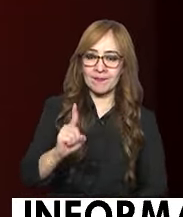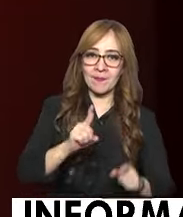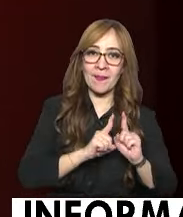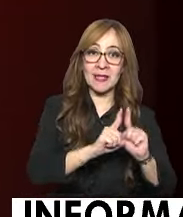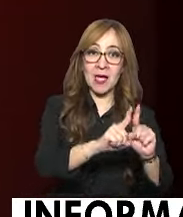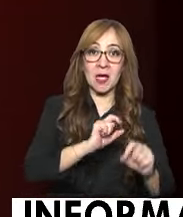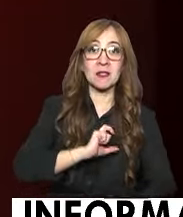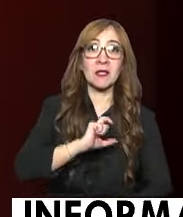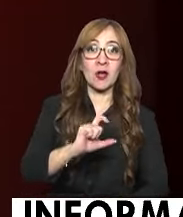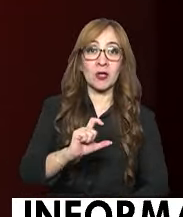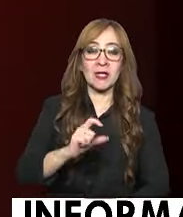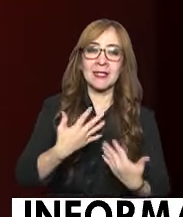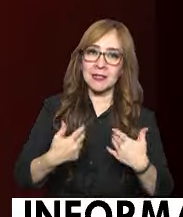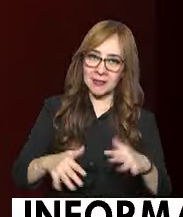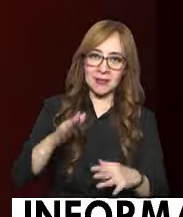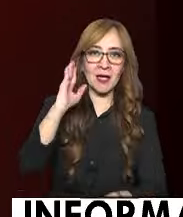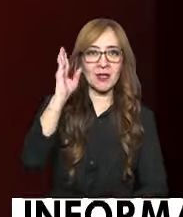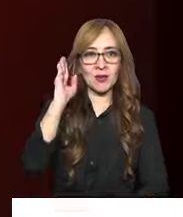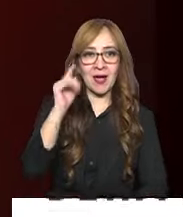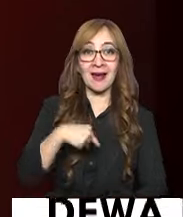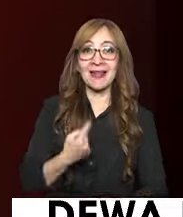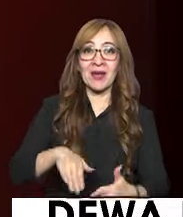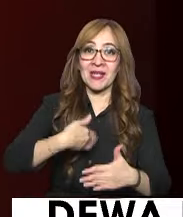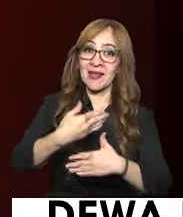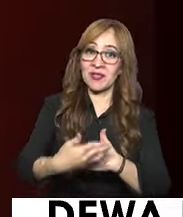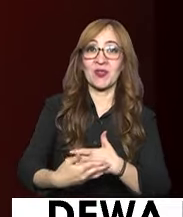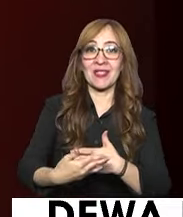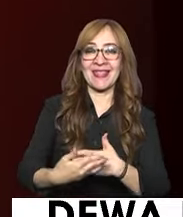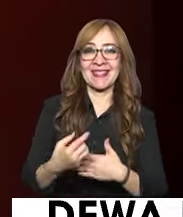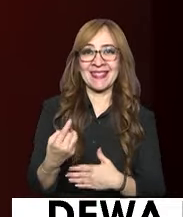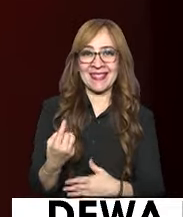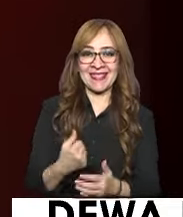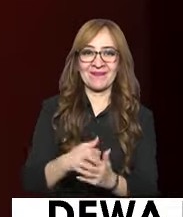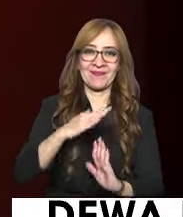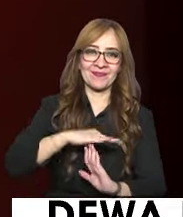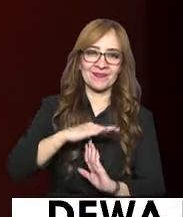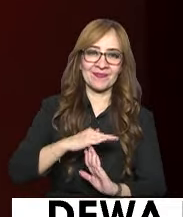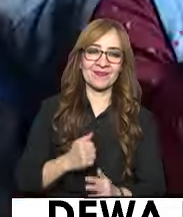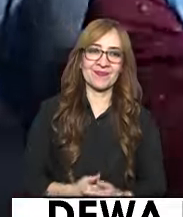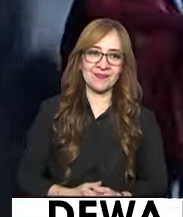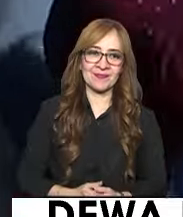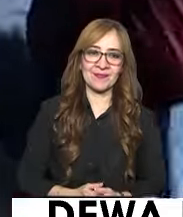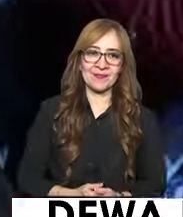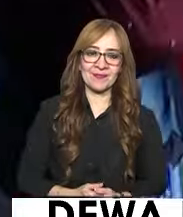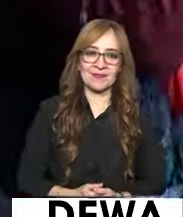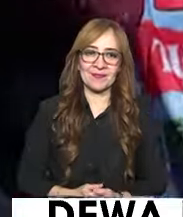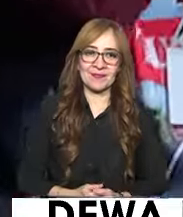wakil bupati telah selesai kami akan lanjutkan sesi berikutnya sesaat lagi Tetaplah bersama kami